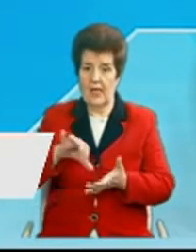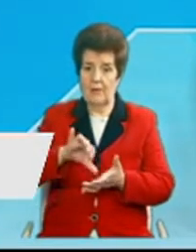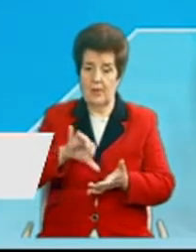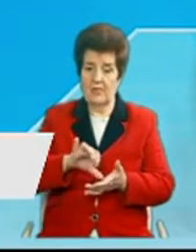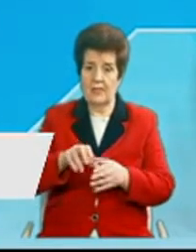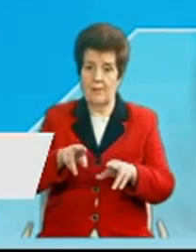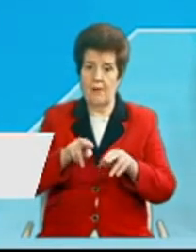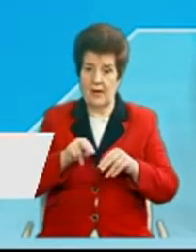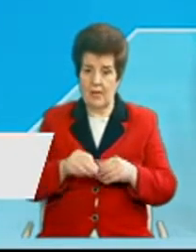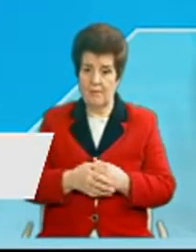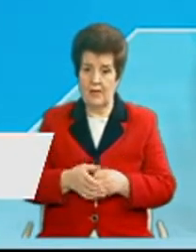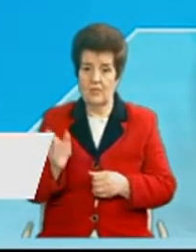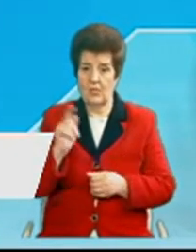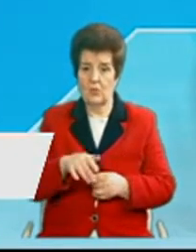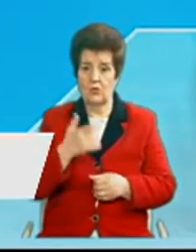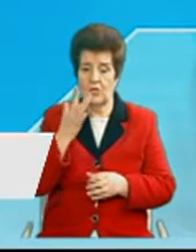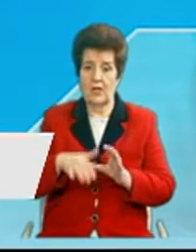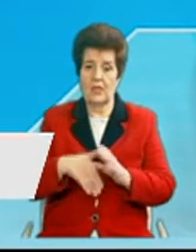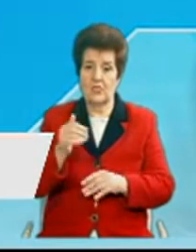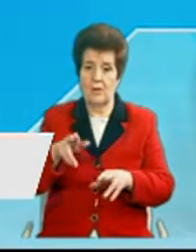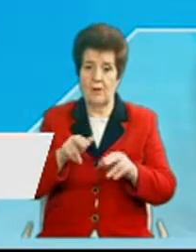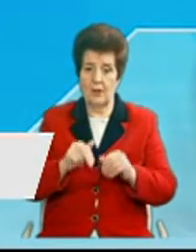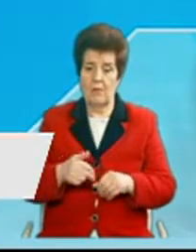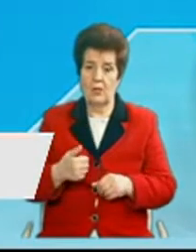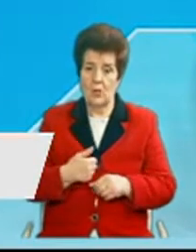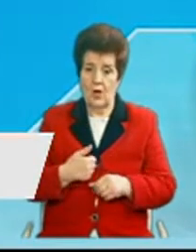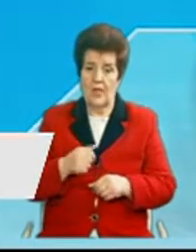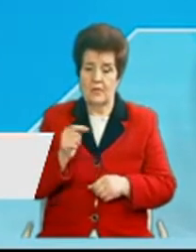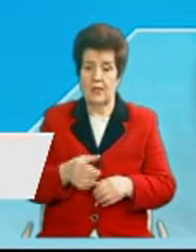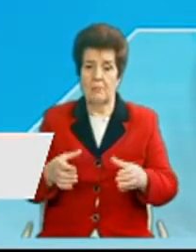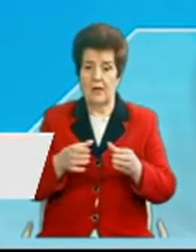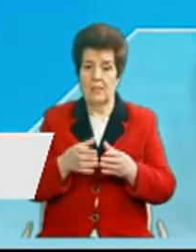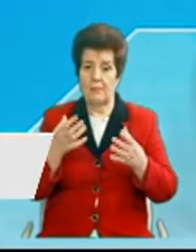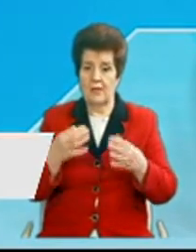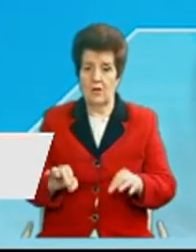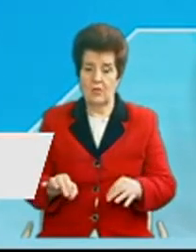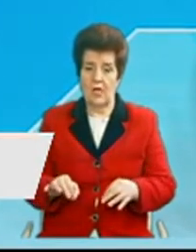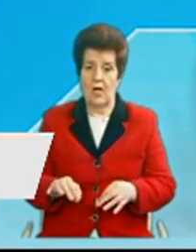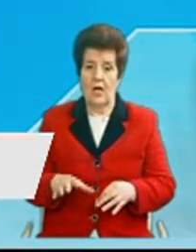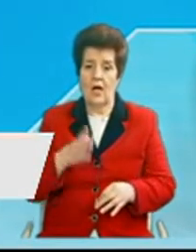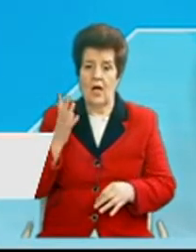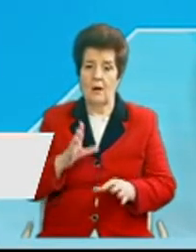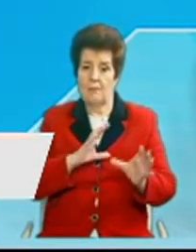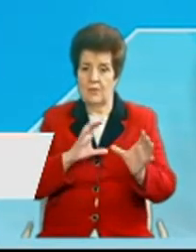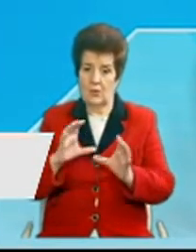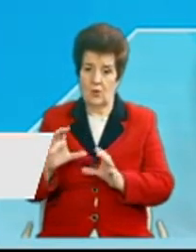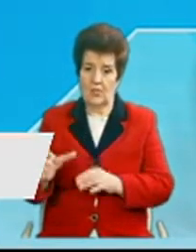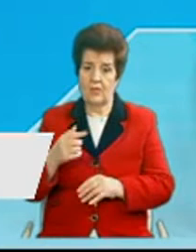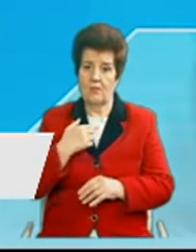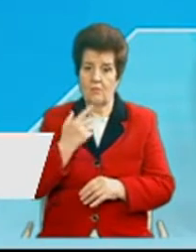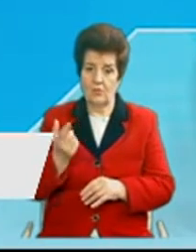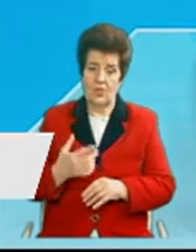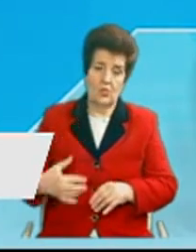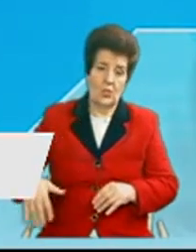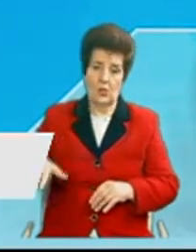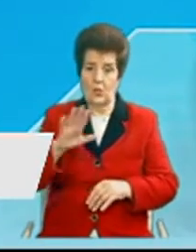în Parlament și atunci în alegerile parlamentare, noi, cei din Partidul Liberal Democrat, am asigurat securitatea voturilor în